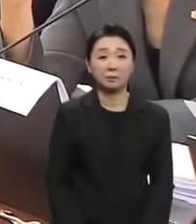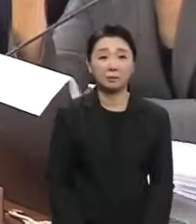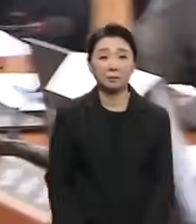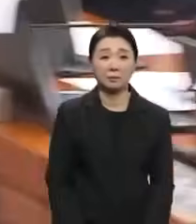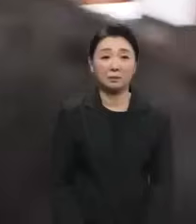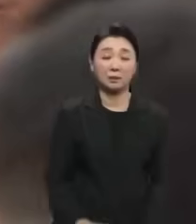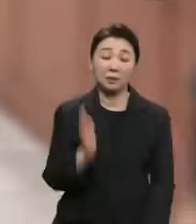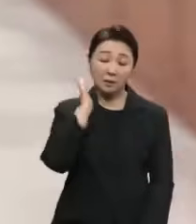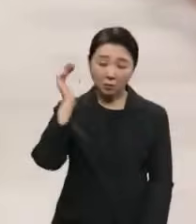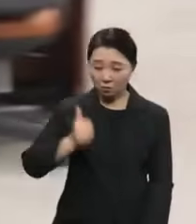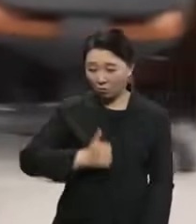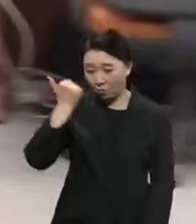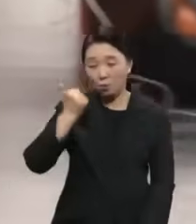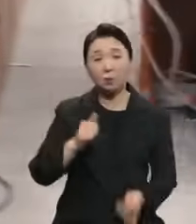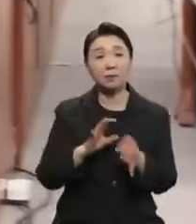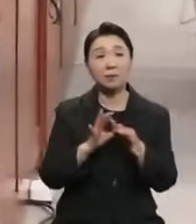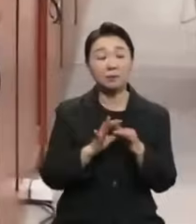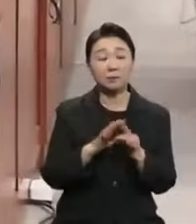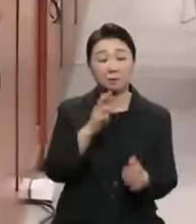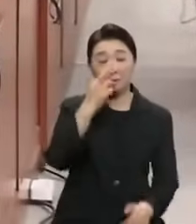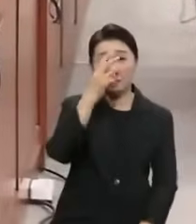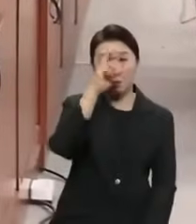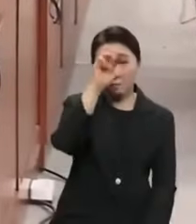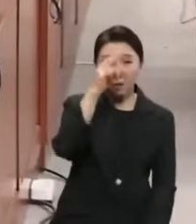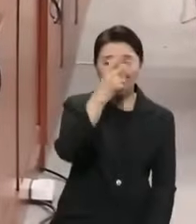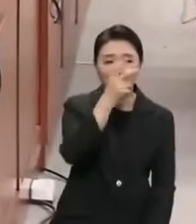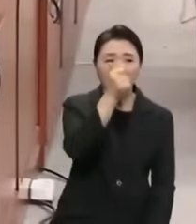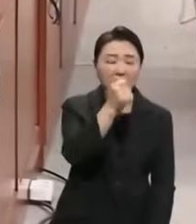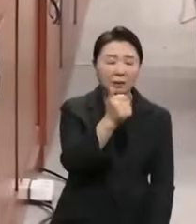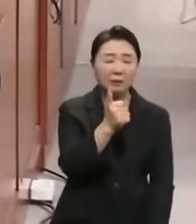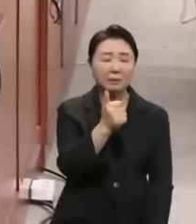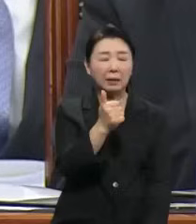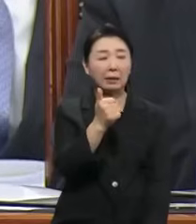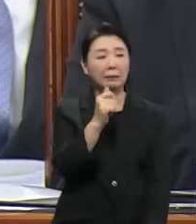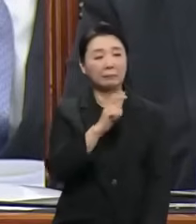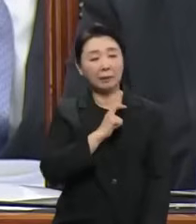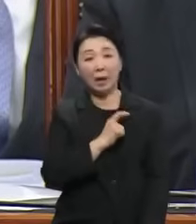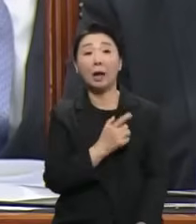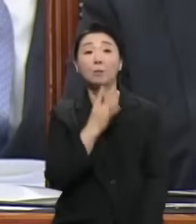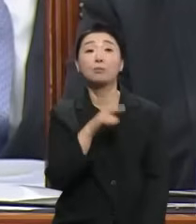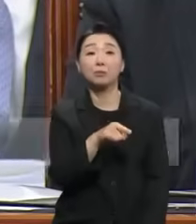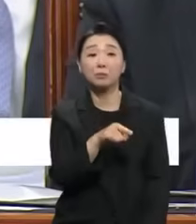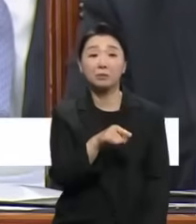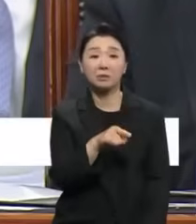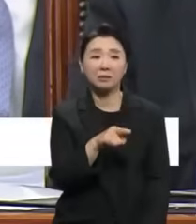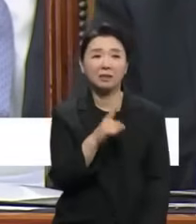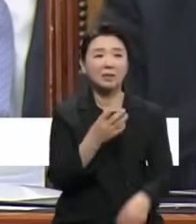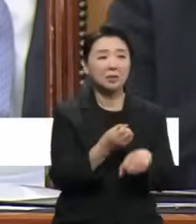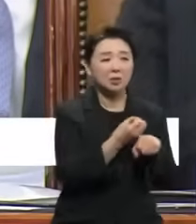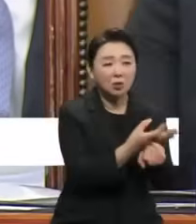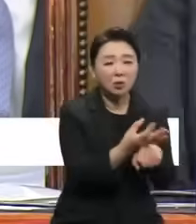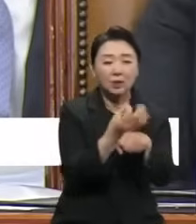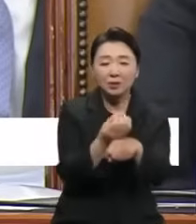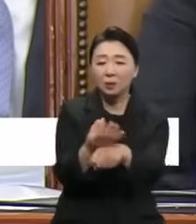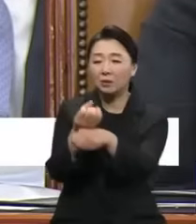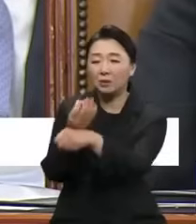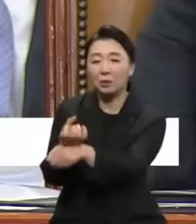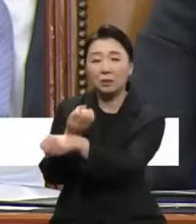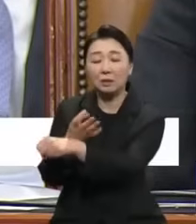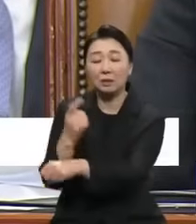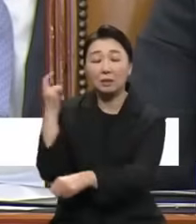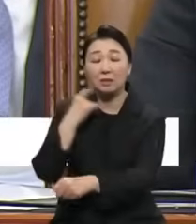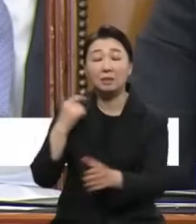VIP 경로에 대해선 박정훈 전 수사단장의 주장일 뿐이라고 일축하면서 전원의 전원을 통해서 들은